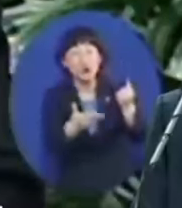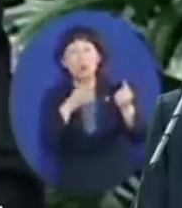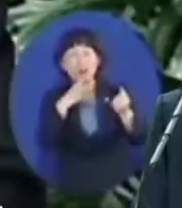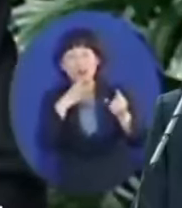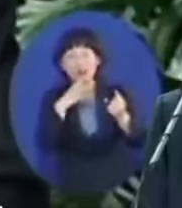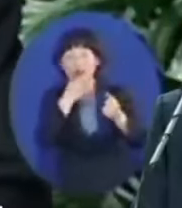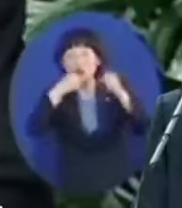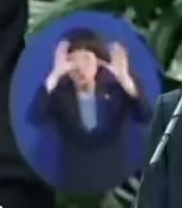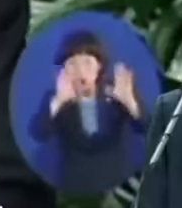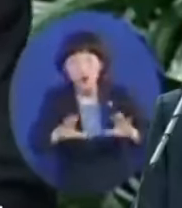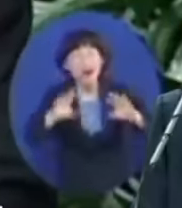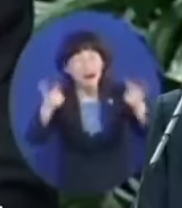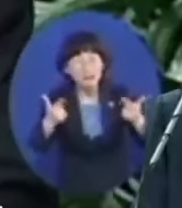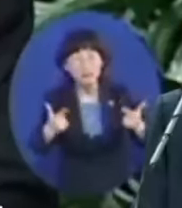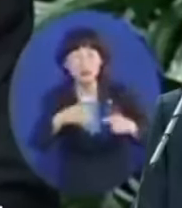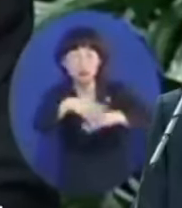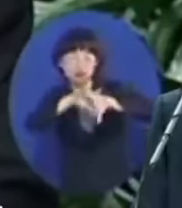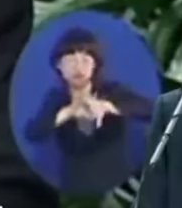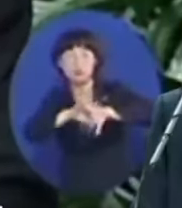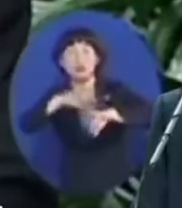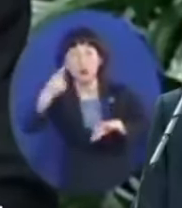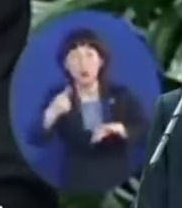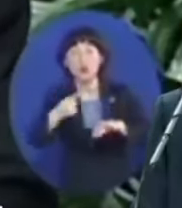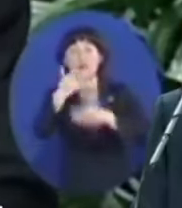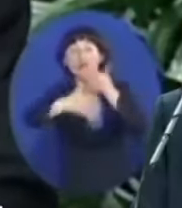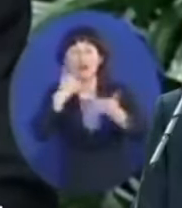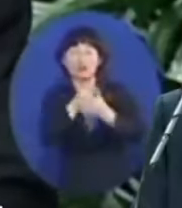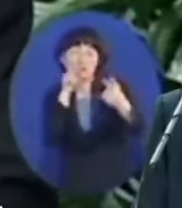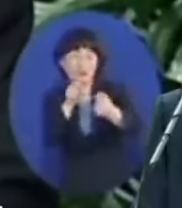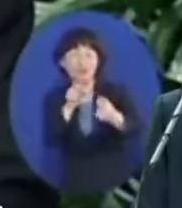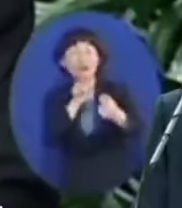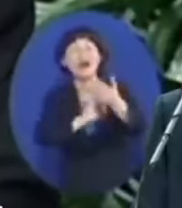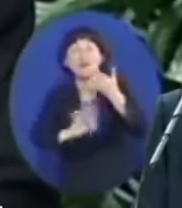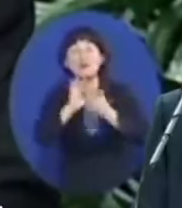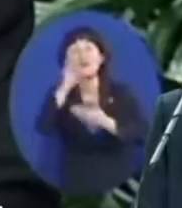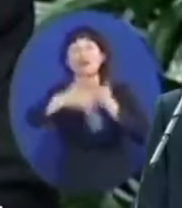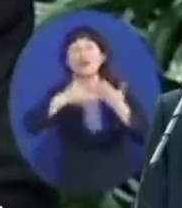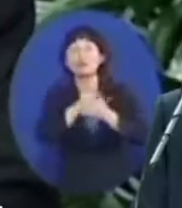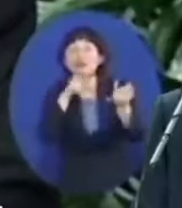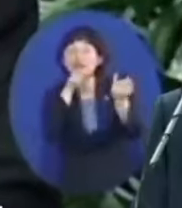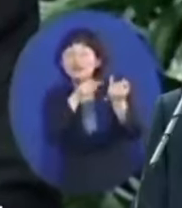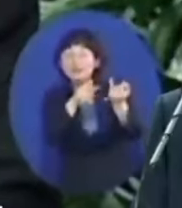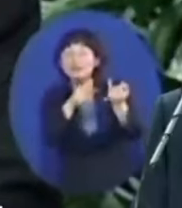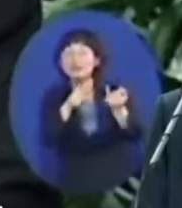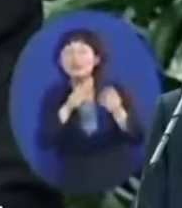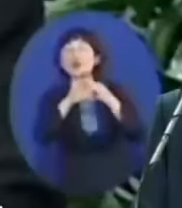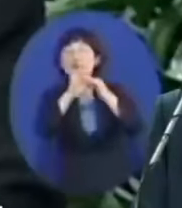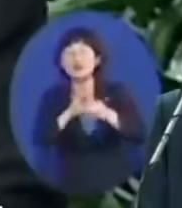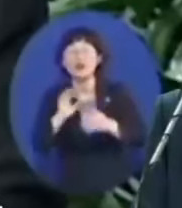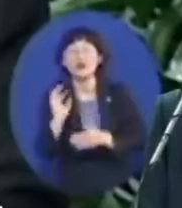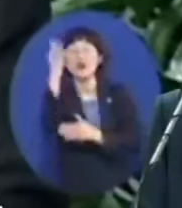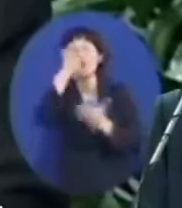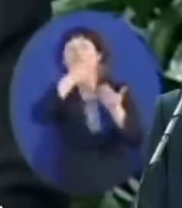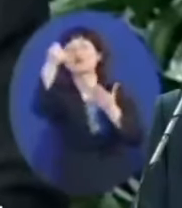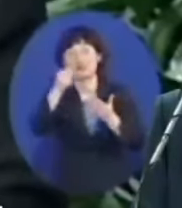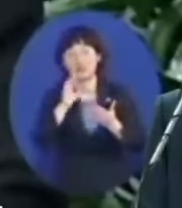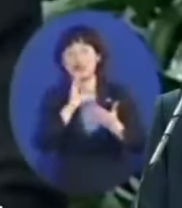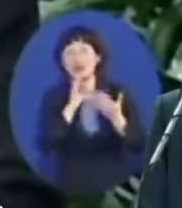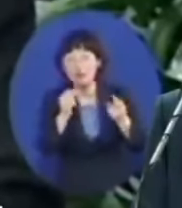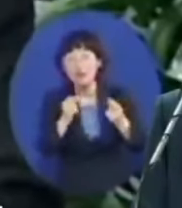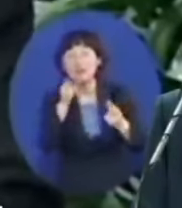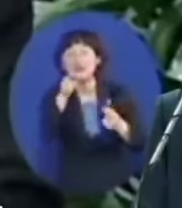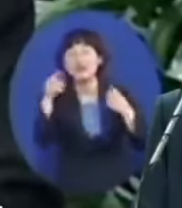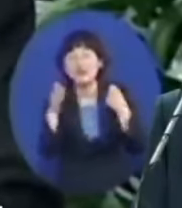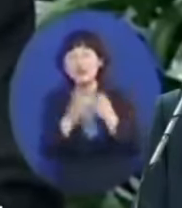아니라 전신을 못쓰게 만들어서라도 하나님을 가까이 하면 하나님이 그를 통해서 영광을 받으시게 되는 것입니다. 그렇기